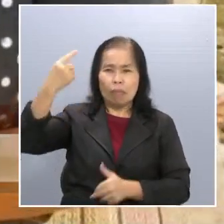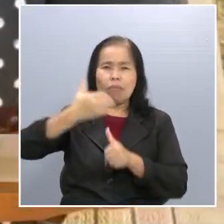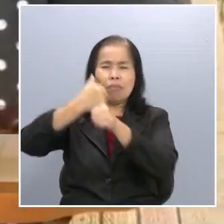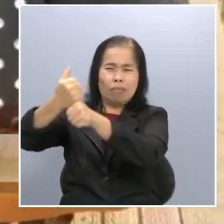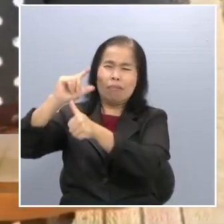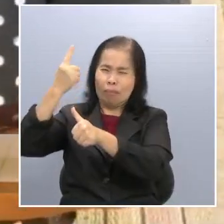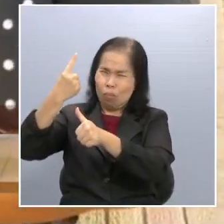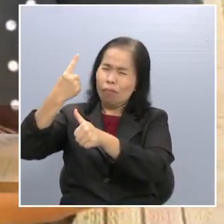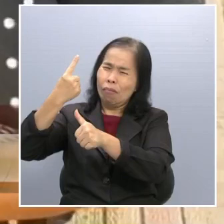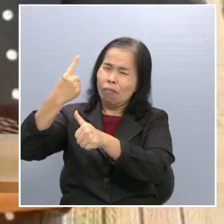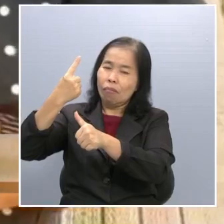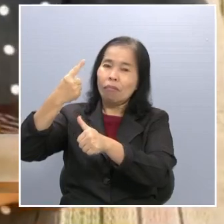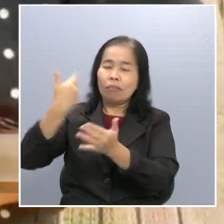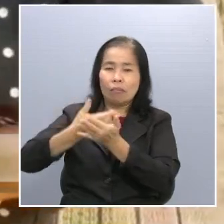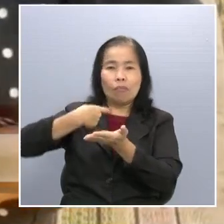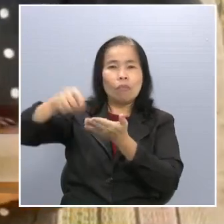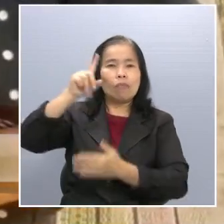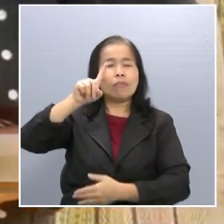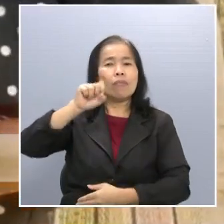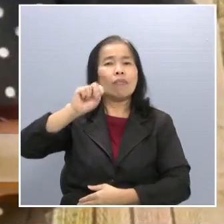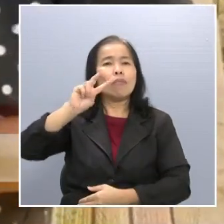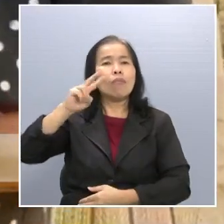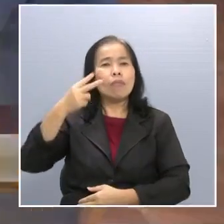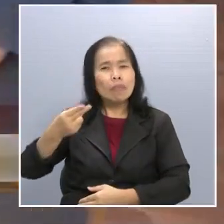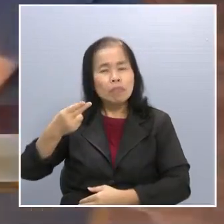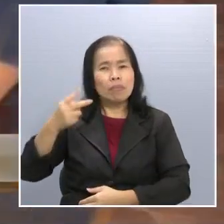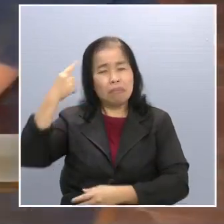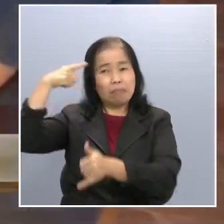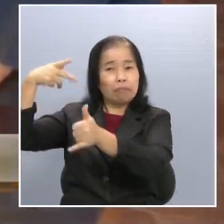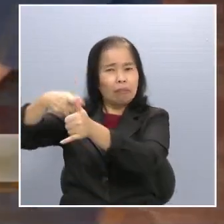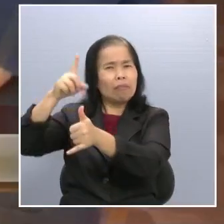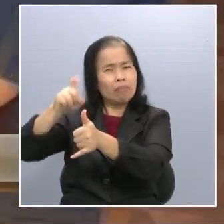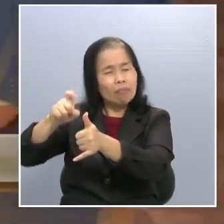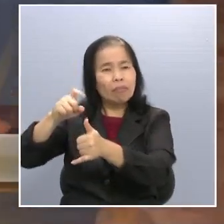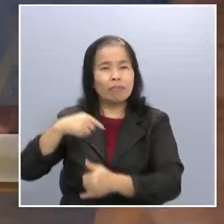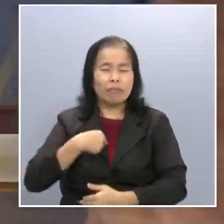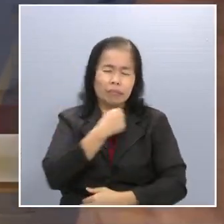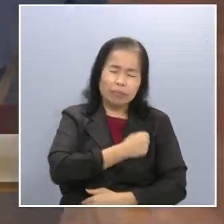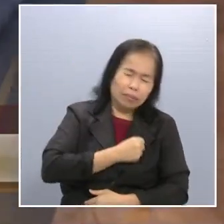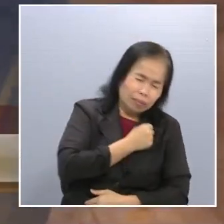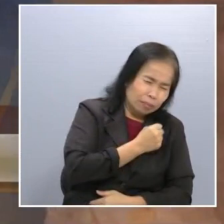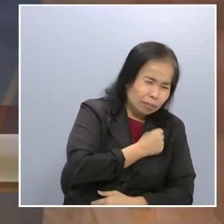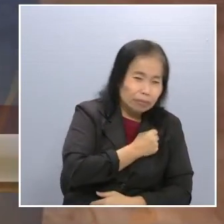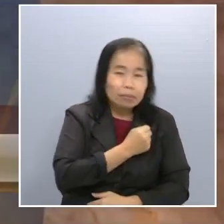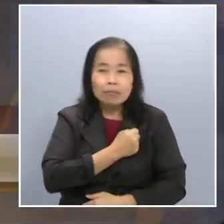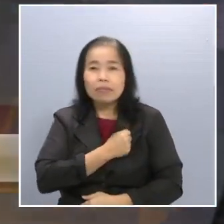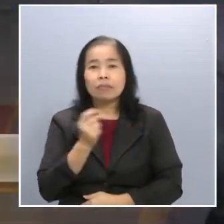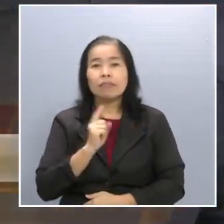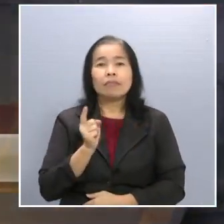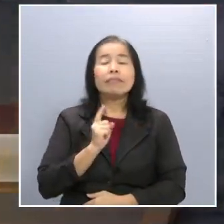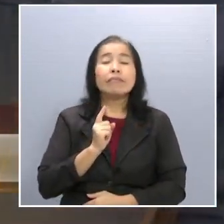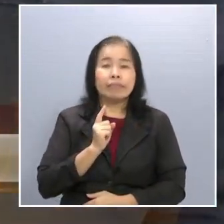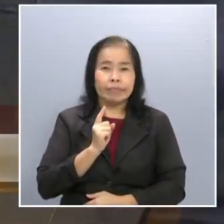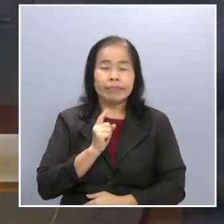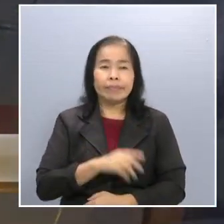ล้วให้รีบโอนเงินไป120,000ไม่ให้เขาจะฆ่าให้ตายทุกใจไม่รู้จะหาทางออกยังไ